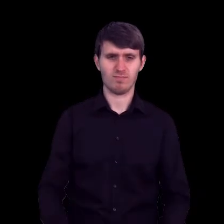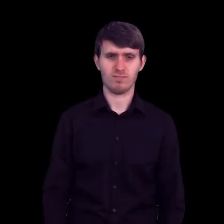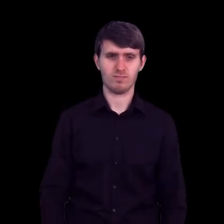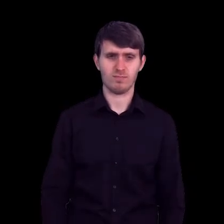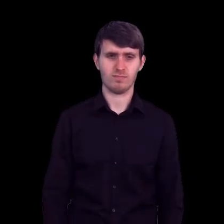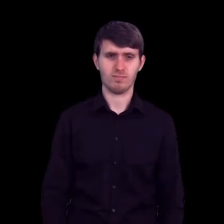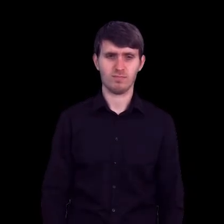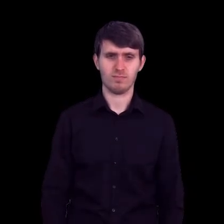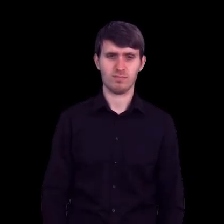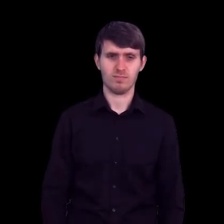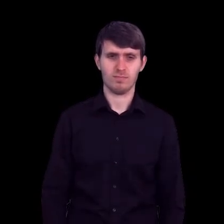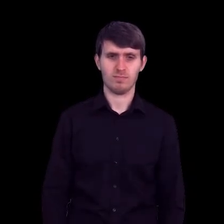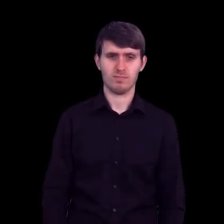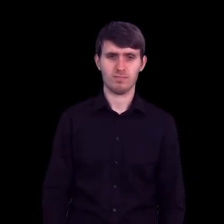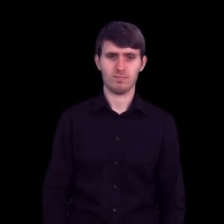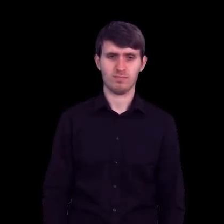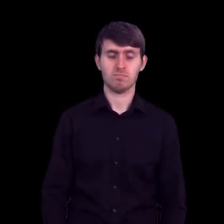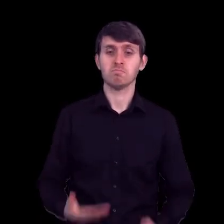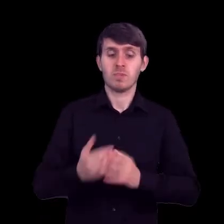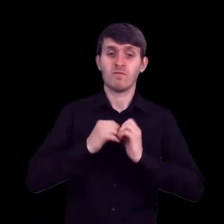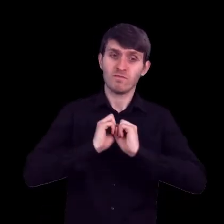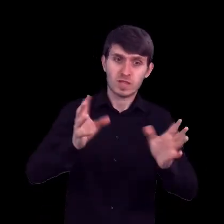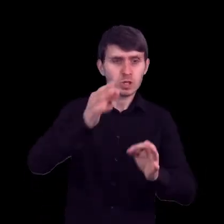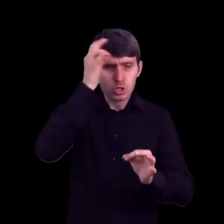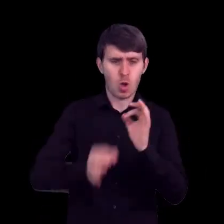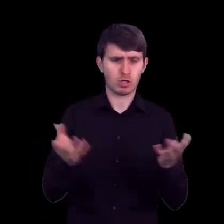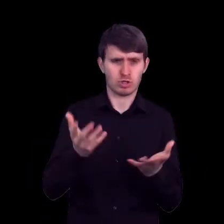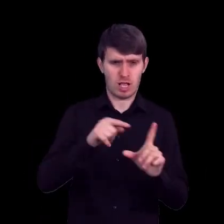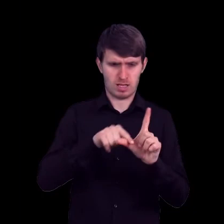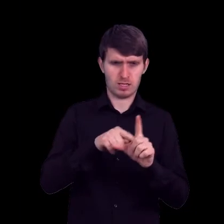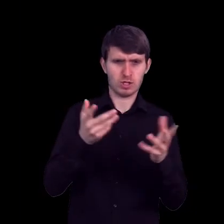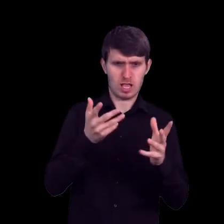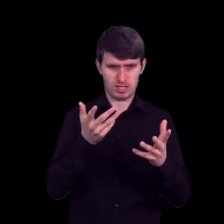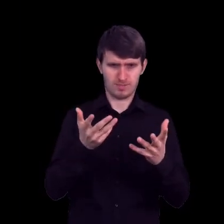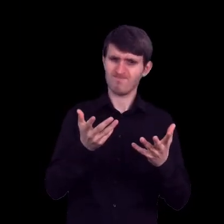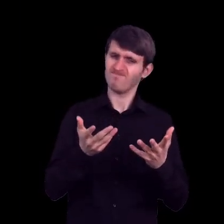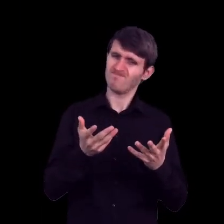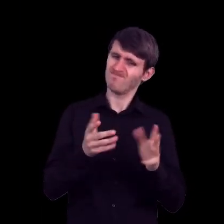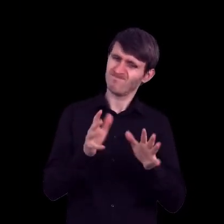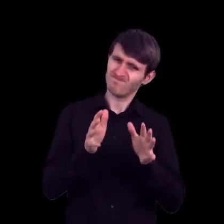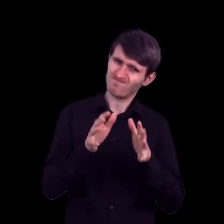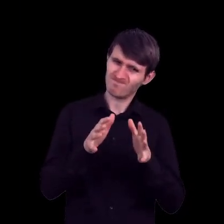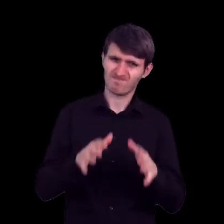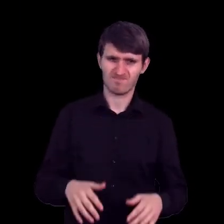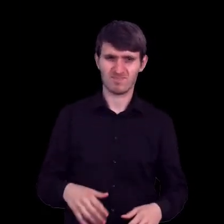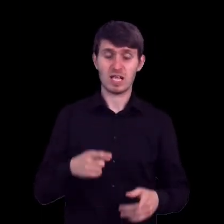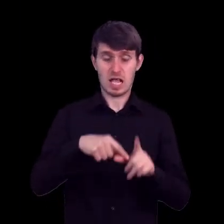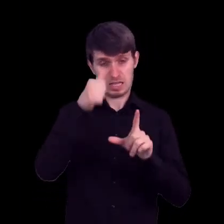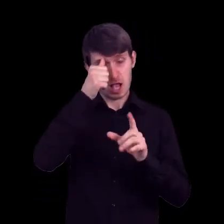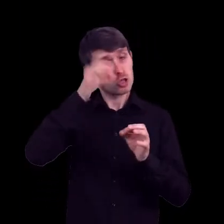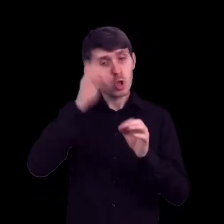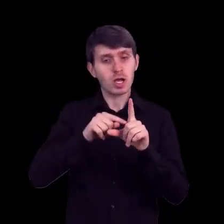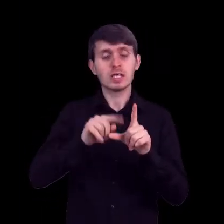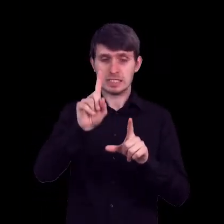A. Ale za chwilę pokażę wam, dlaczego taka nazwa byłaby mało precyzyjna i nie byłoby jasne, gdzie dokładnie kąt się znajduje.